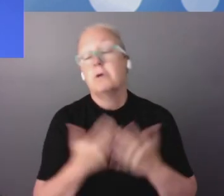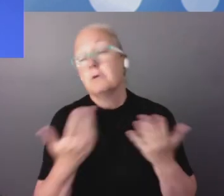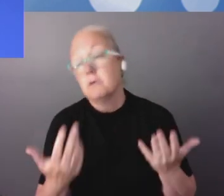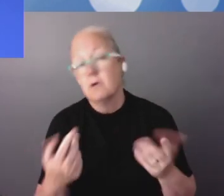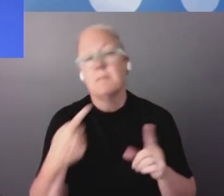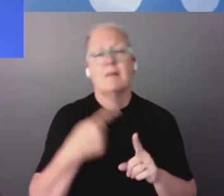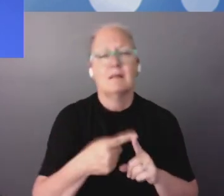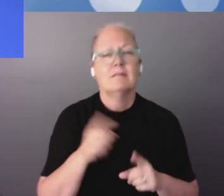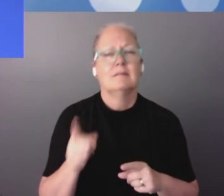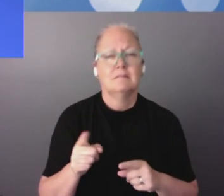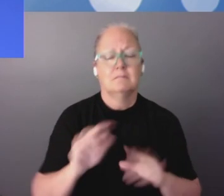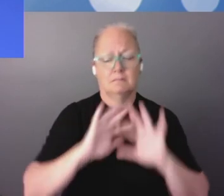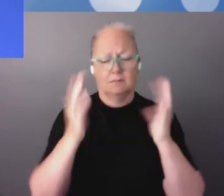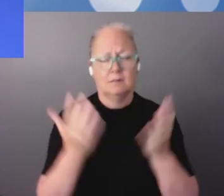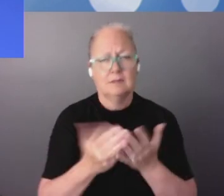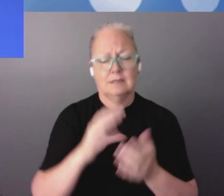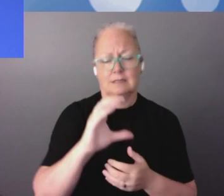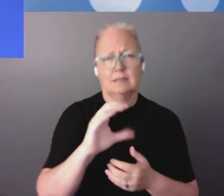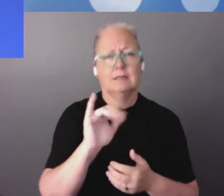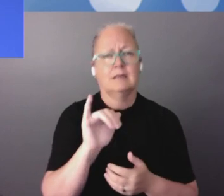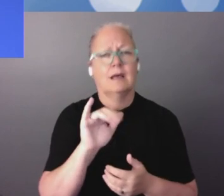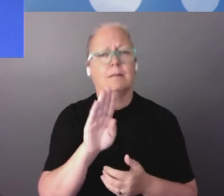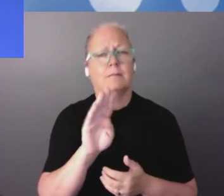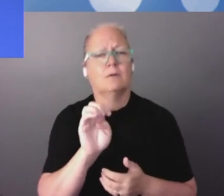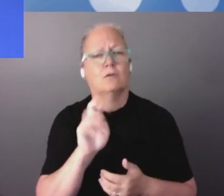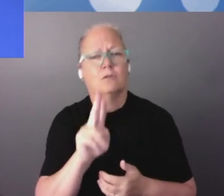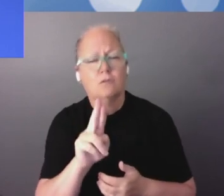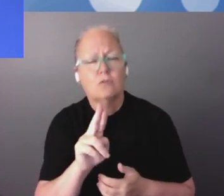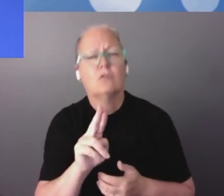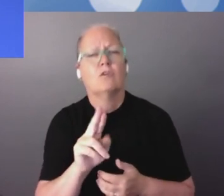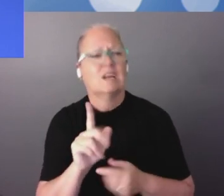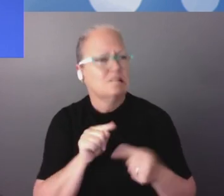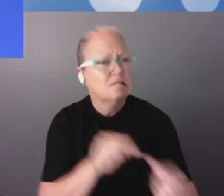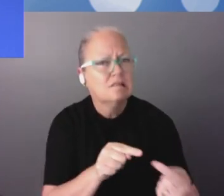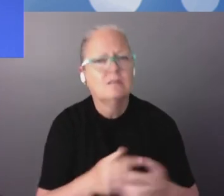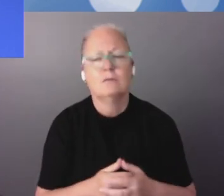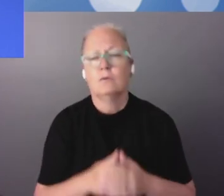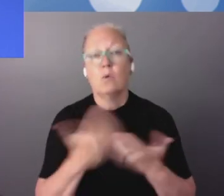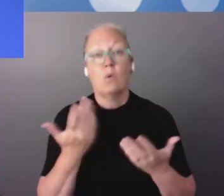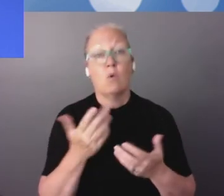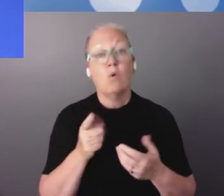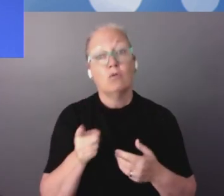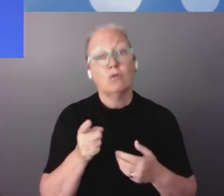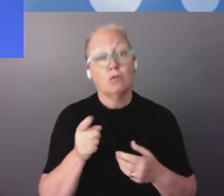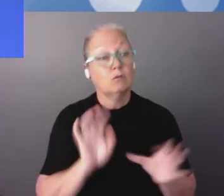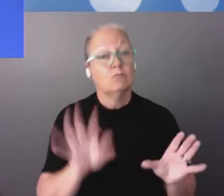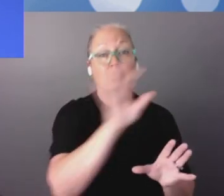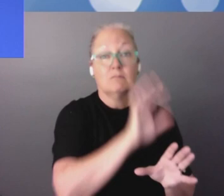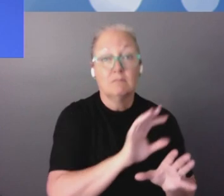受到的攻击，从有很多国家把它当作一个进攻的工具和武